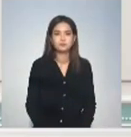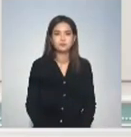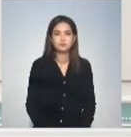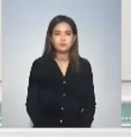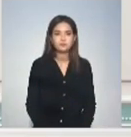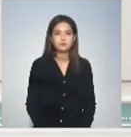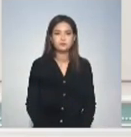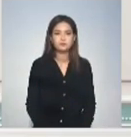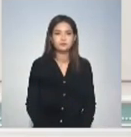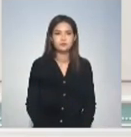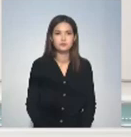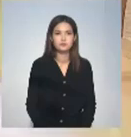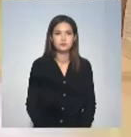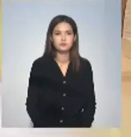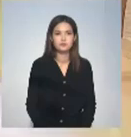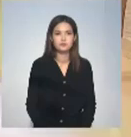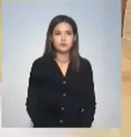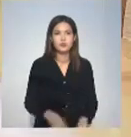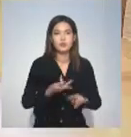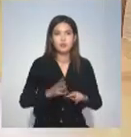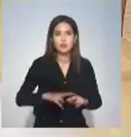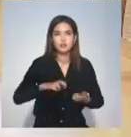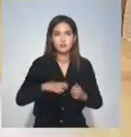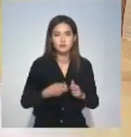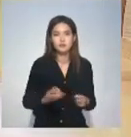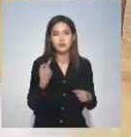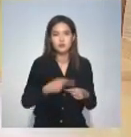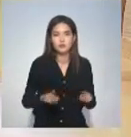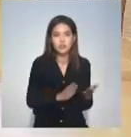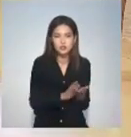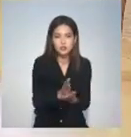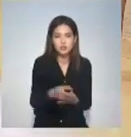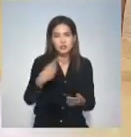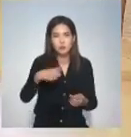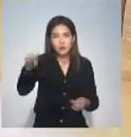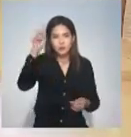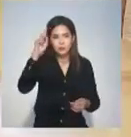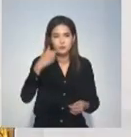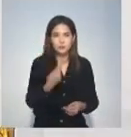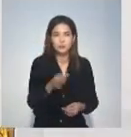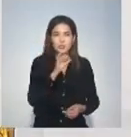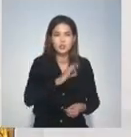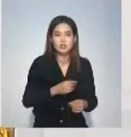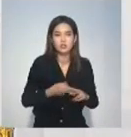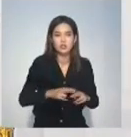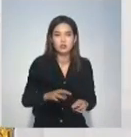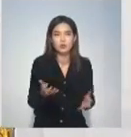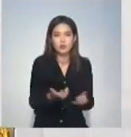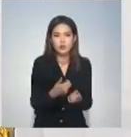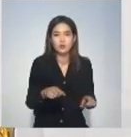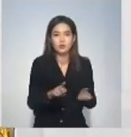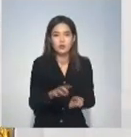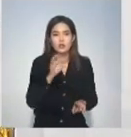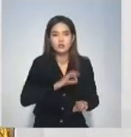Тема становится все более. Бұл мәселенің өзектілігі артып келеді. Тәуелсіз мемлекеттер достастығына мүше мемлекеттер қолда бар әлеуетті